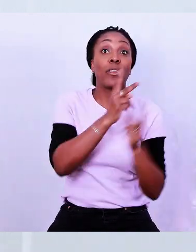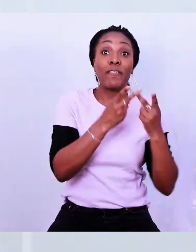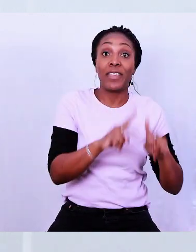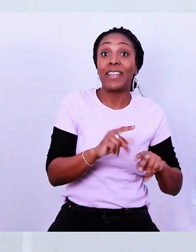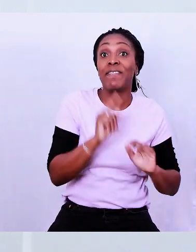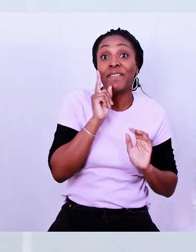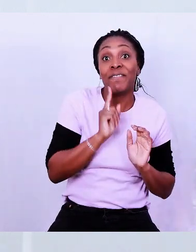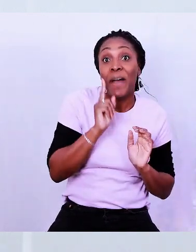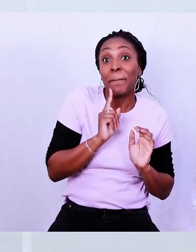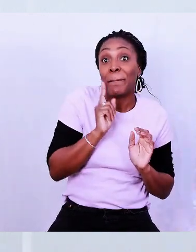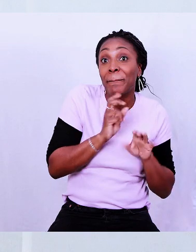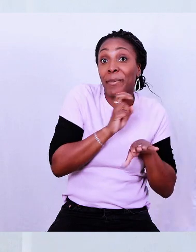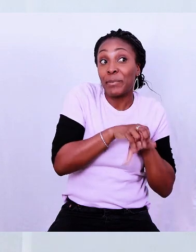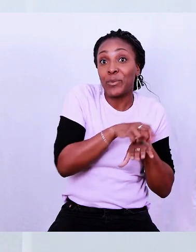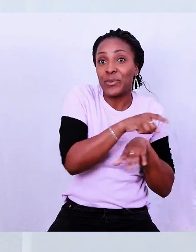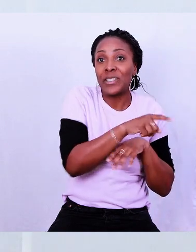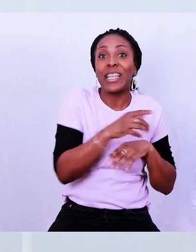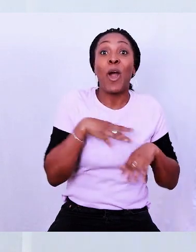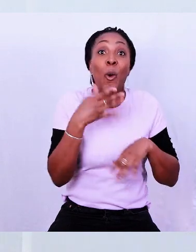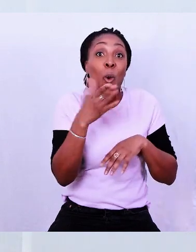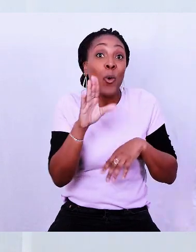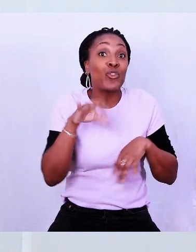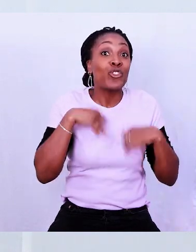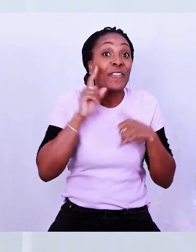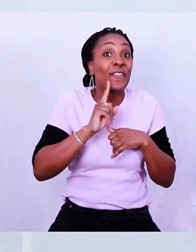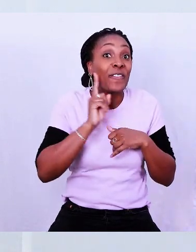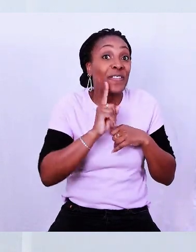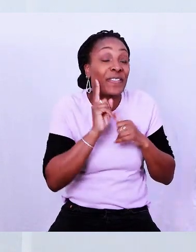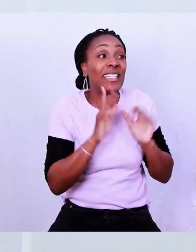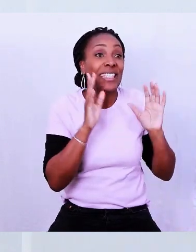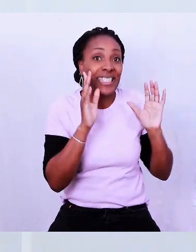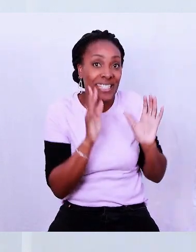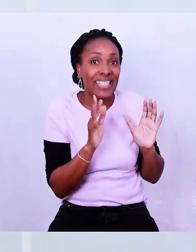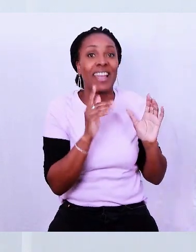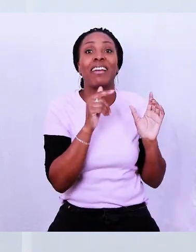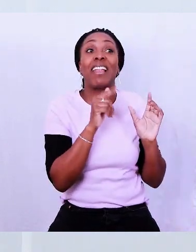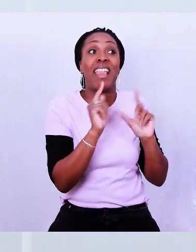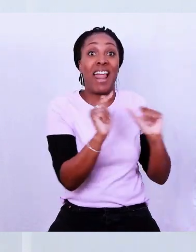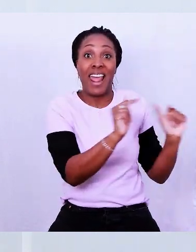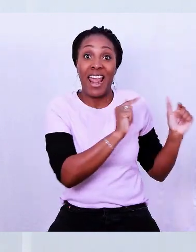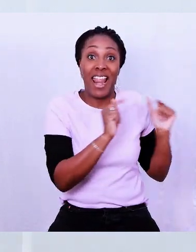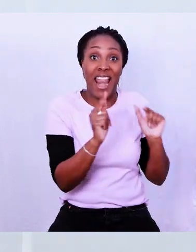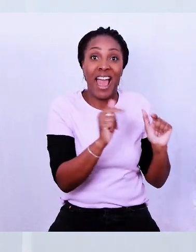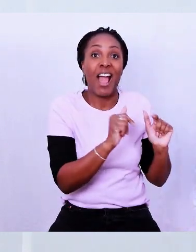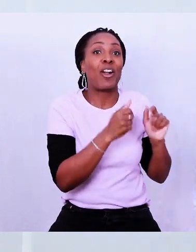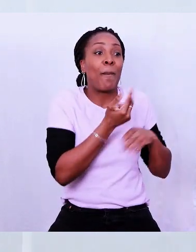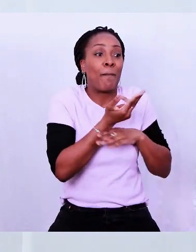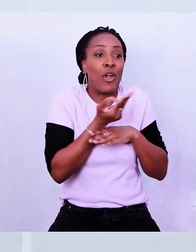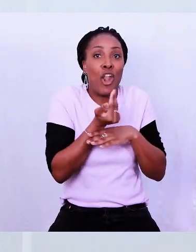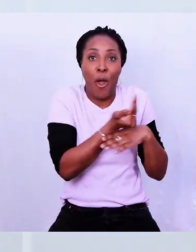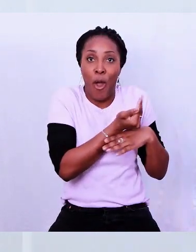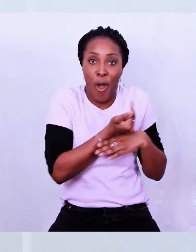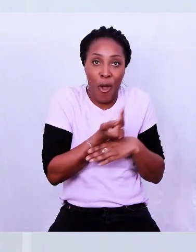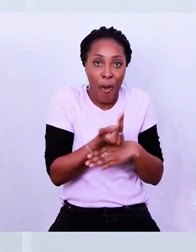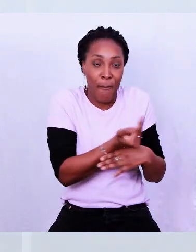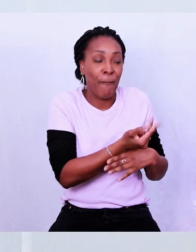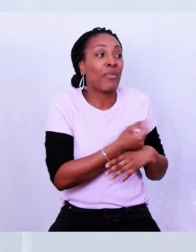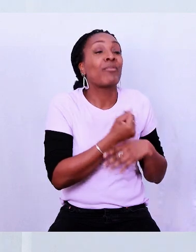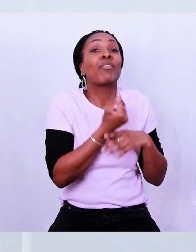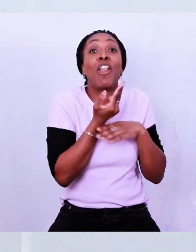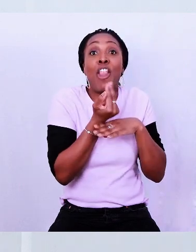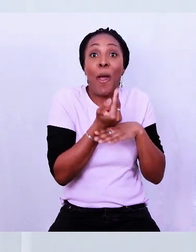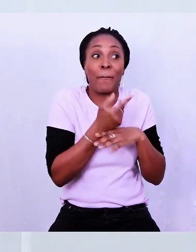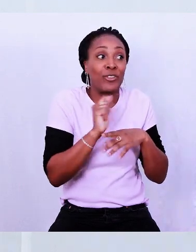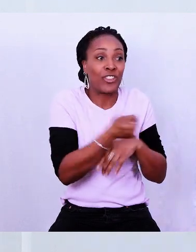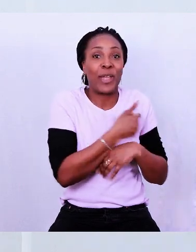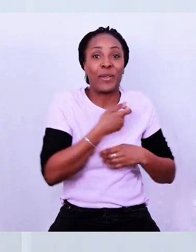maison, il y avait tout autour des jeunes filles qui étaient conviées pour ce mariage-là et qui avaient chacune des lampes en fait. Chacune avait une lampe dans